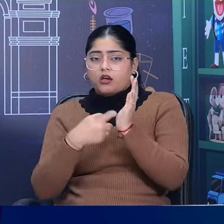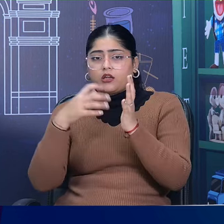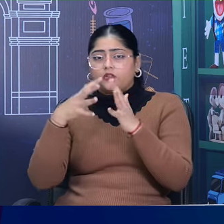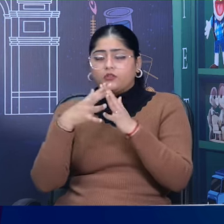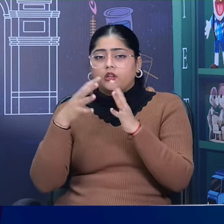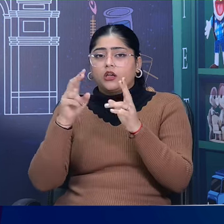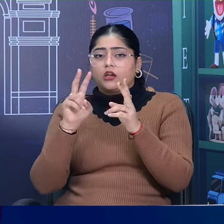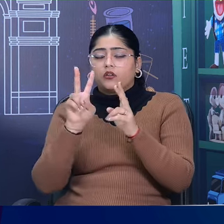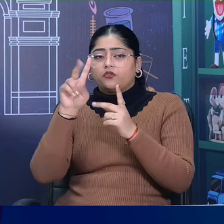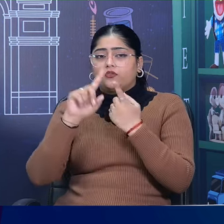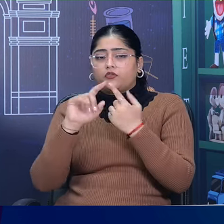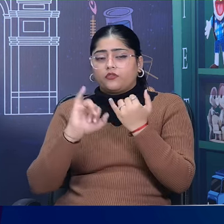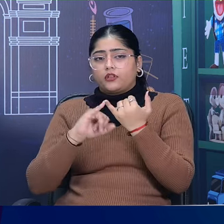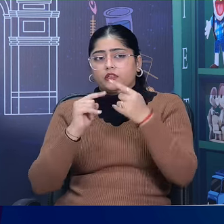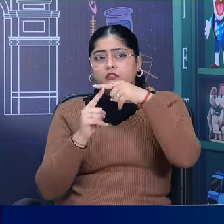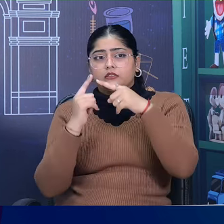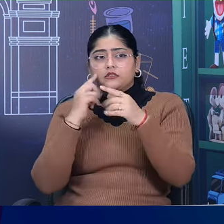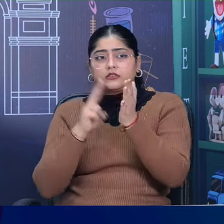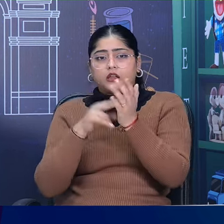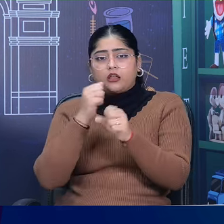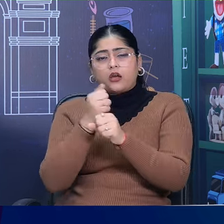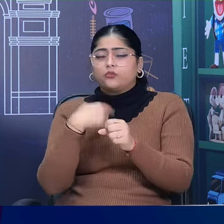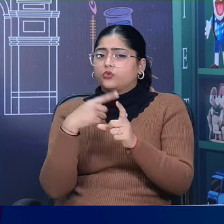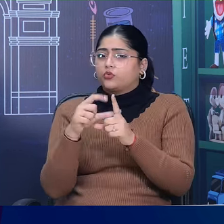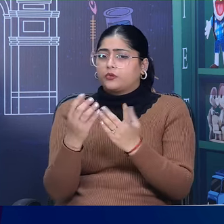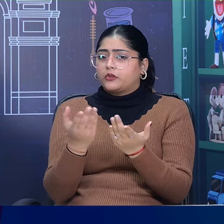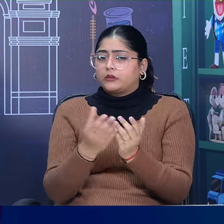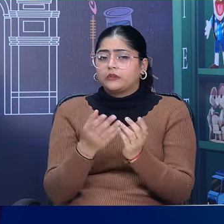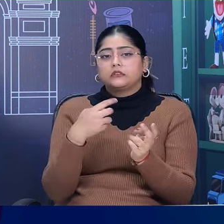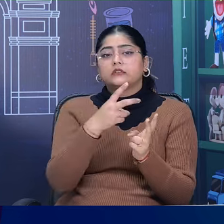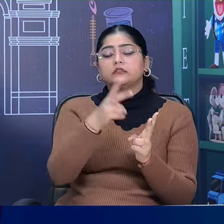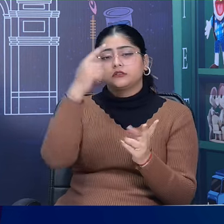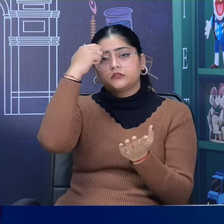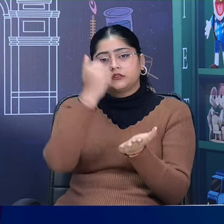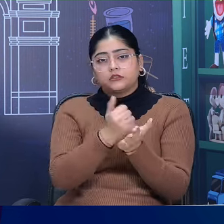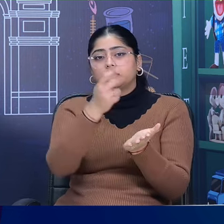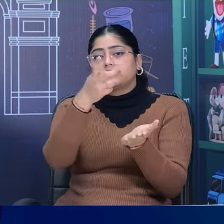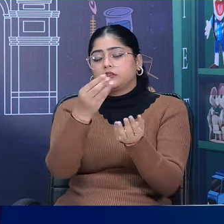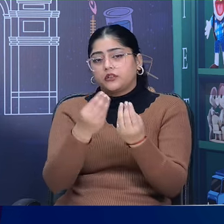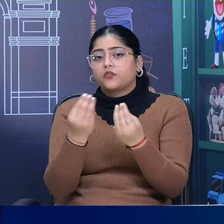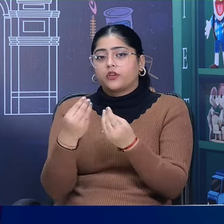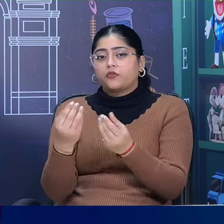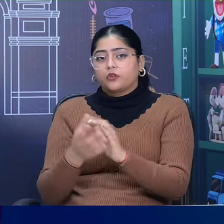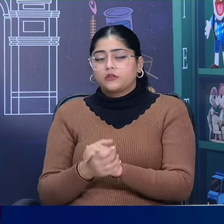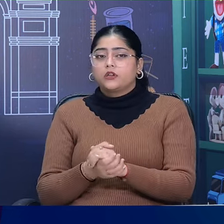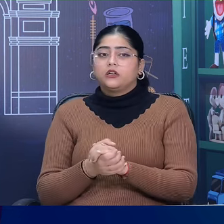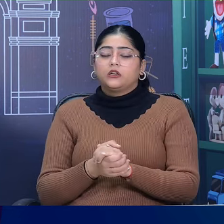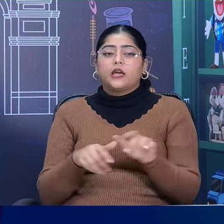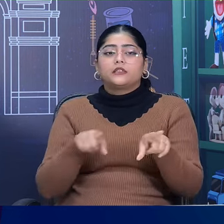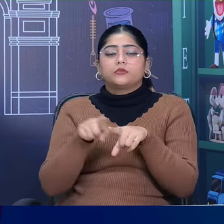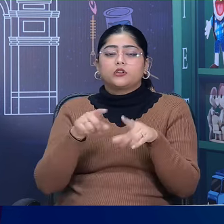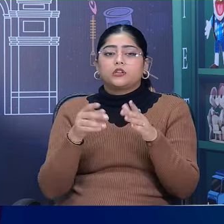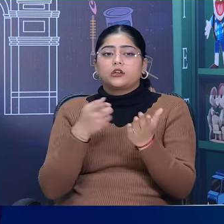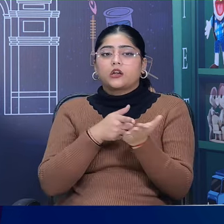वो पंच और सरपंच लेंगे कि हां यह काम करना है और यह नहीं करना है तो वह उस चीज को लेके काम करते हैं गांव में प्राइमरी स्कूल है